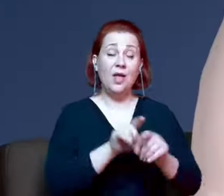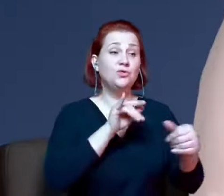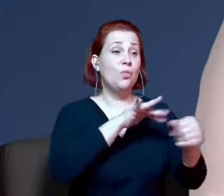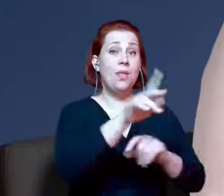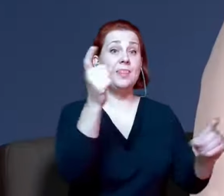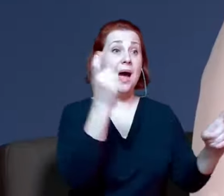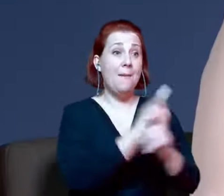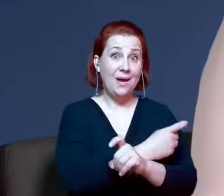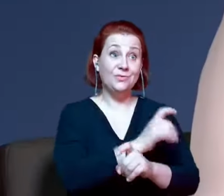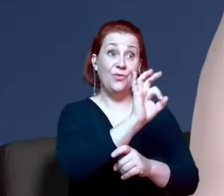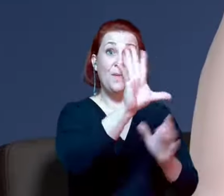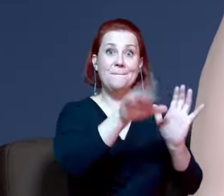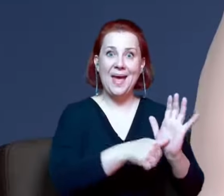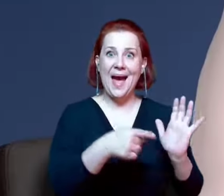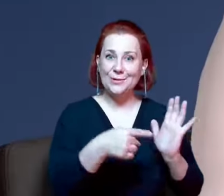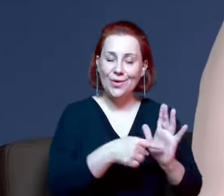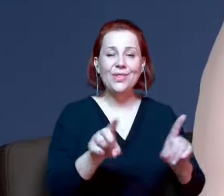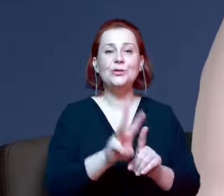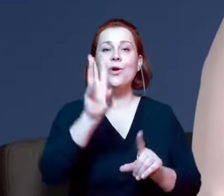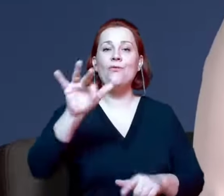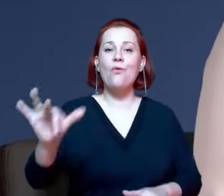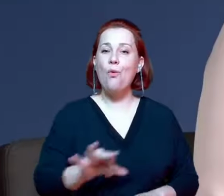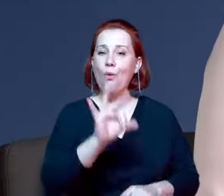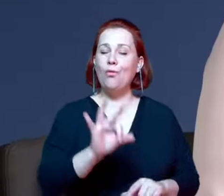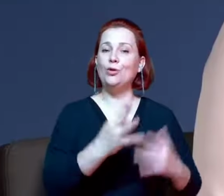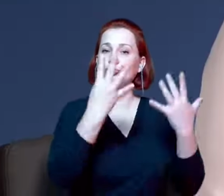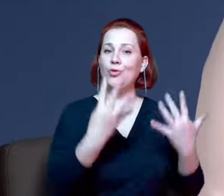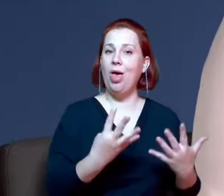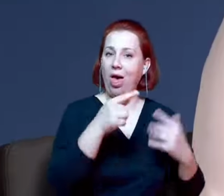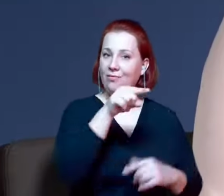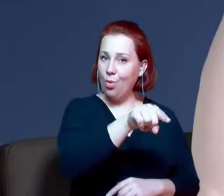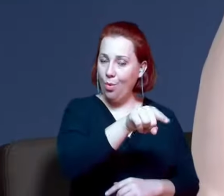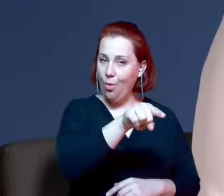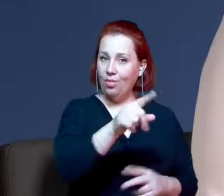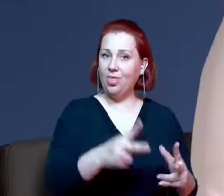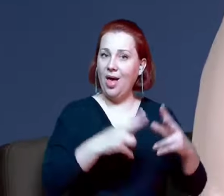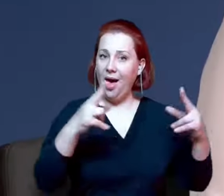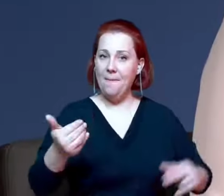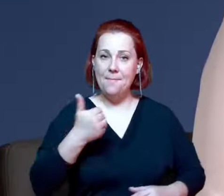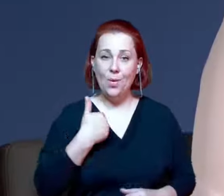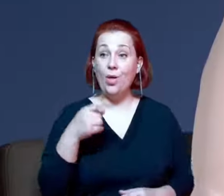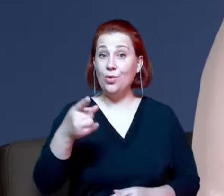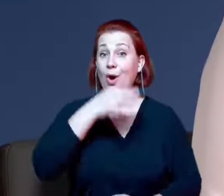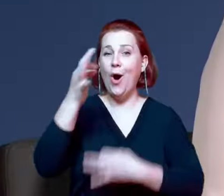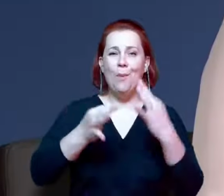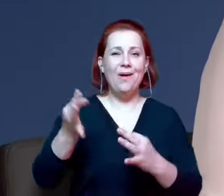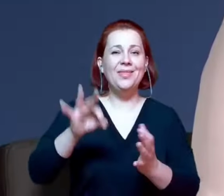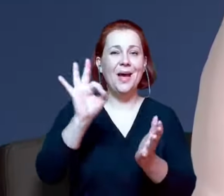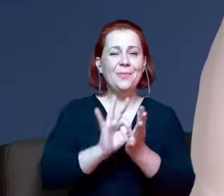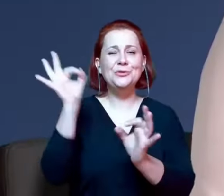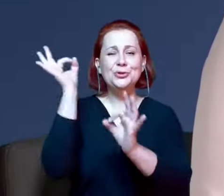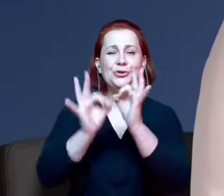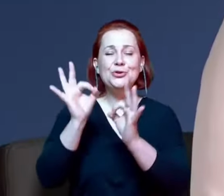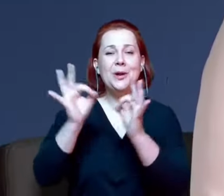gospodarza jest również WF 9. Myślę, że o tym w szczegółach opowie nam dzisiaj za chwilę